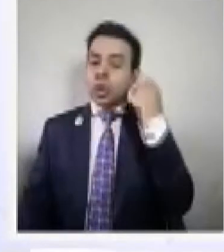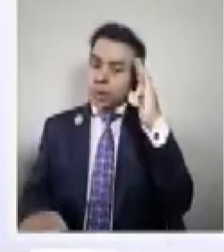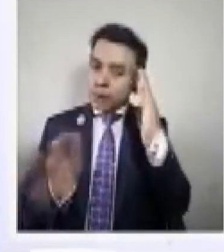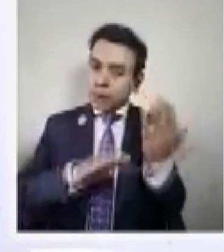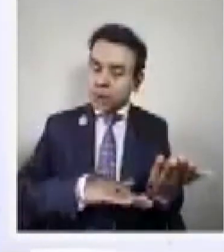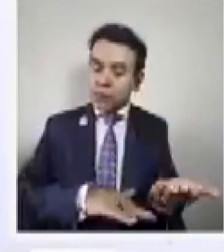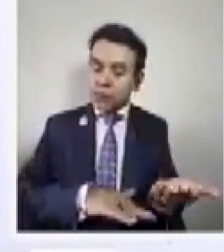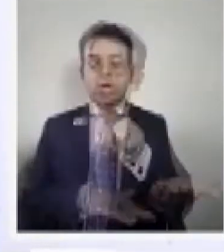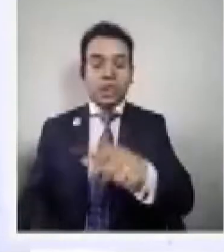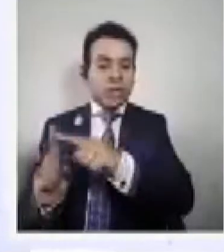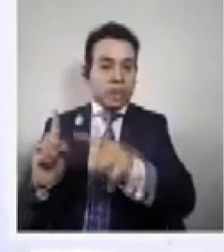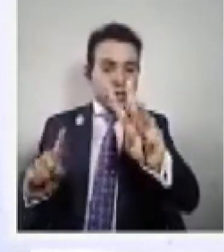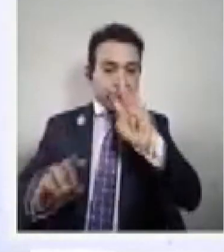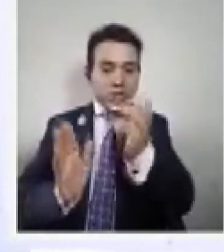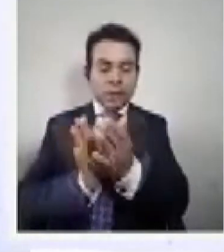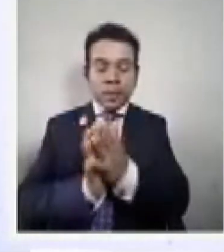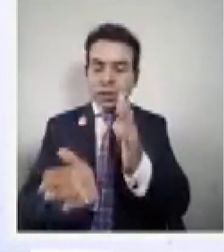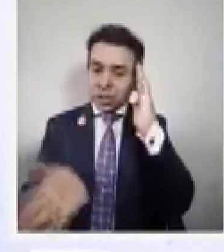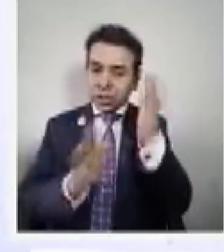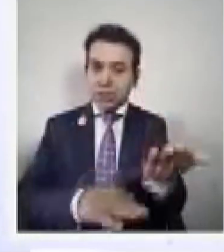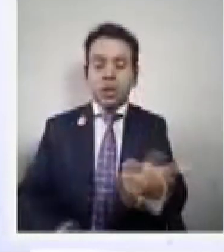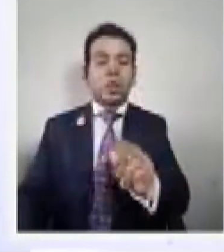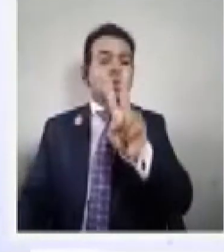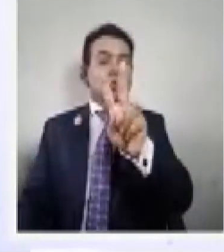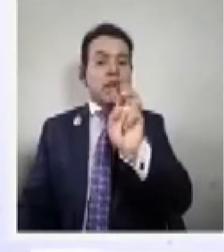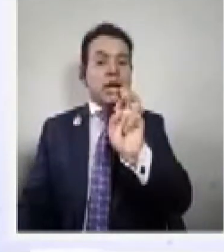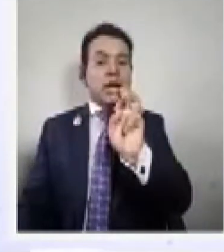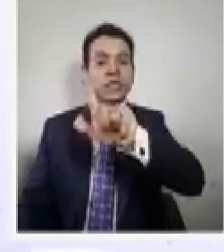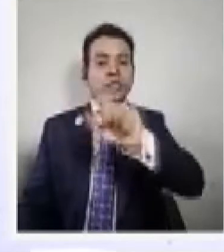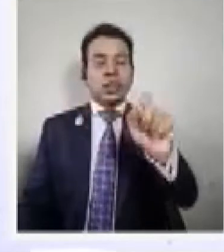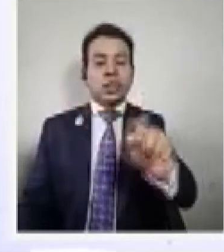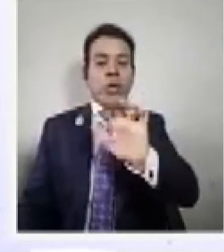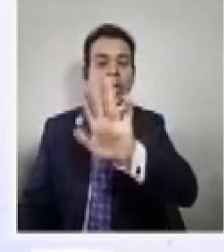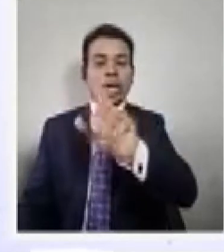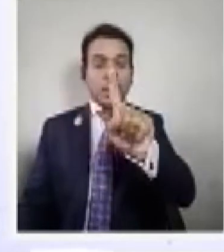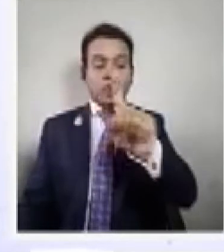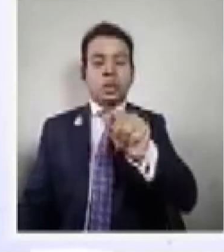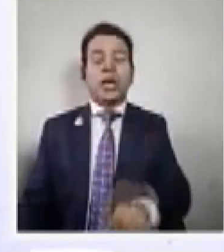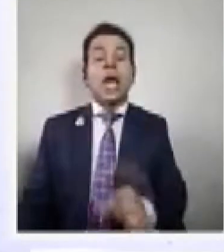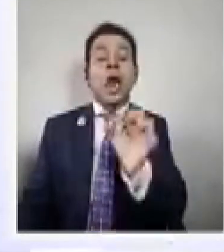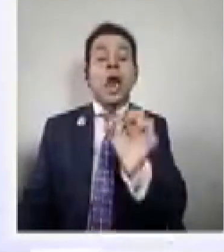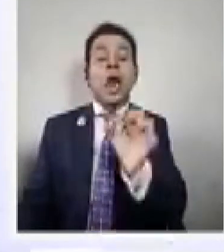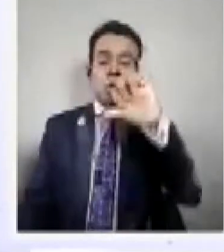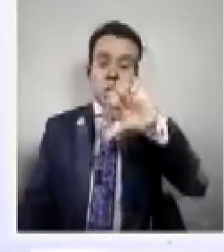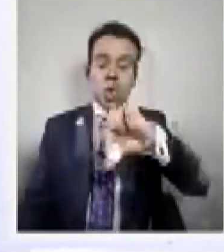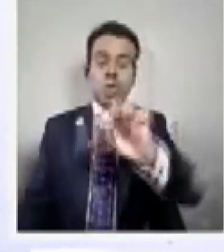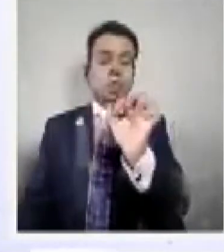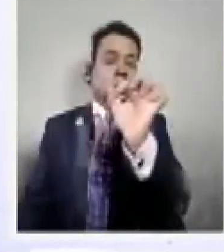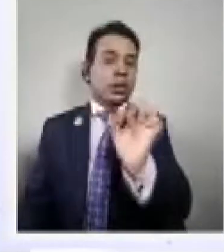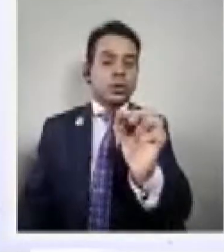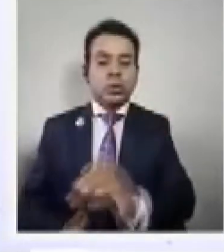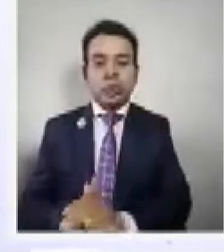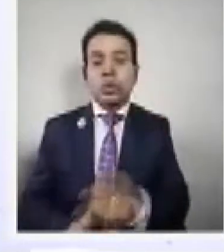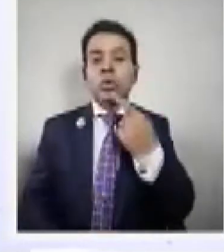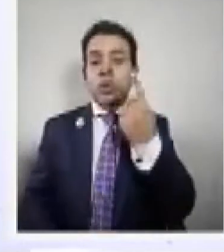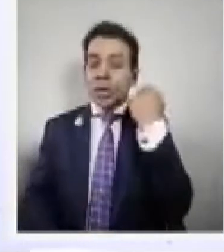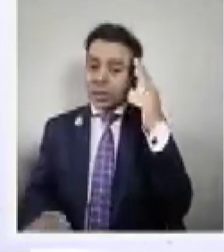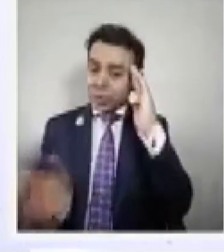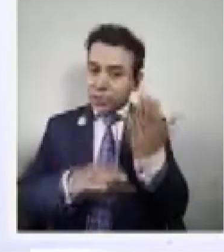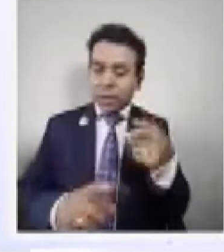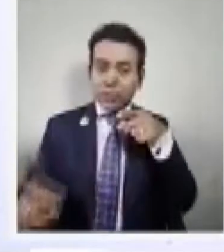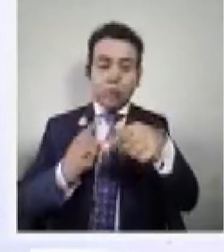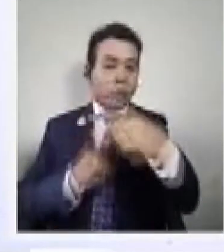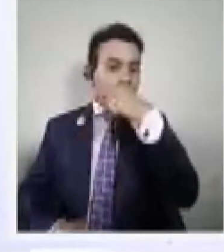42 জন এবং 751 জন, শনাক্ত বিবেচনায় মৃত্যুর হার 1.29%। 24 ঘন্টায় যারা মৃত্যুবরণ করেছেন তাদের মধ্যে